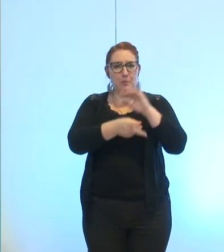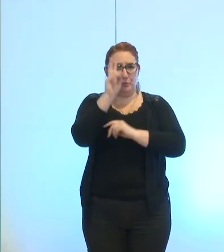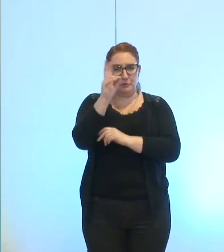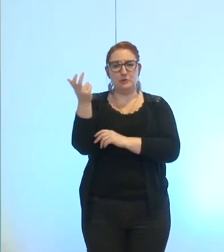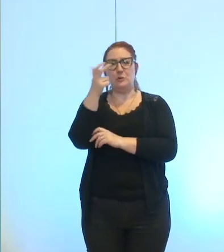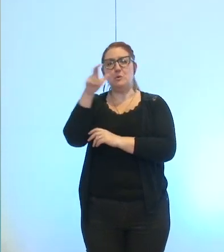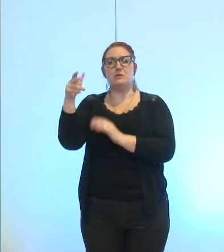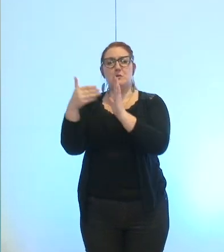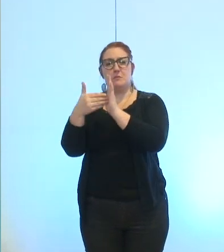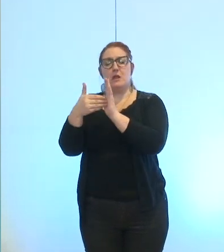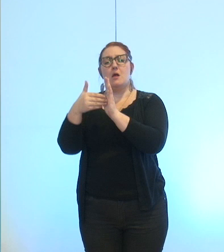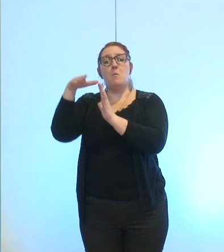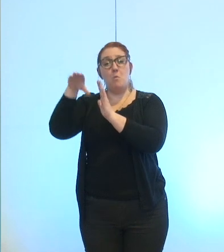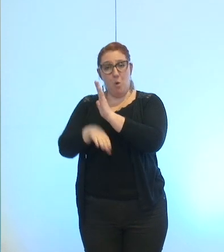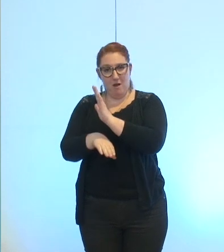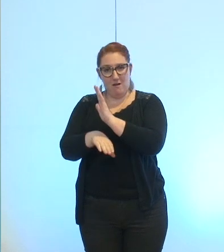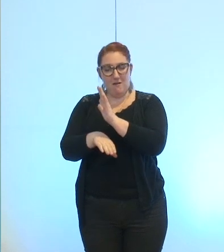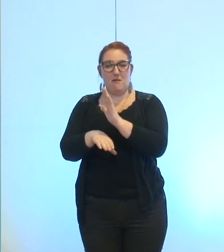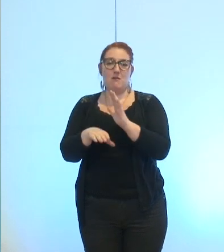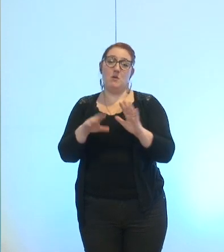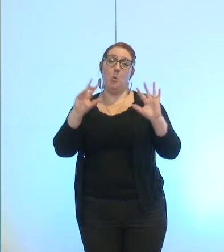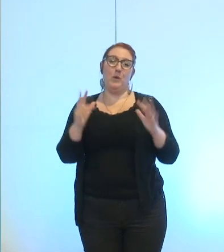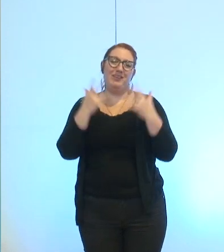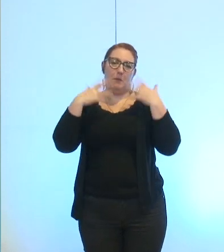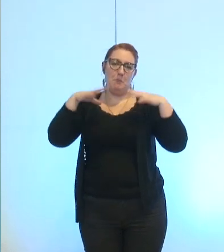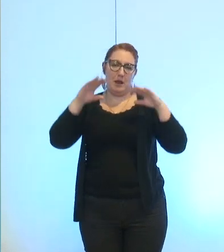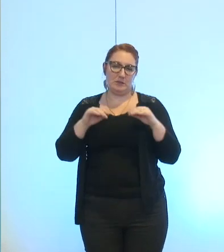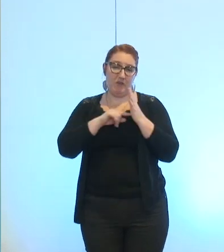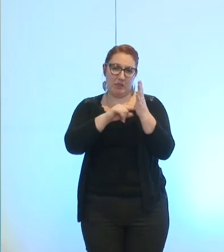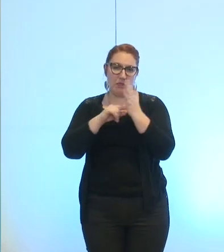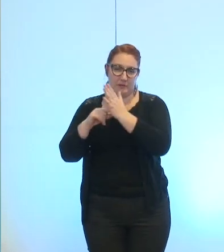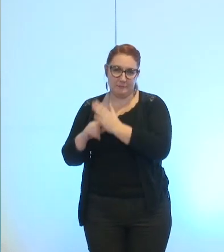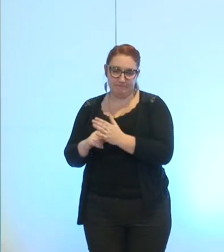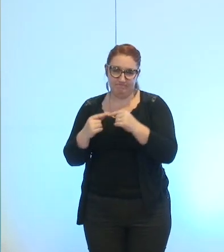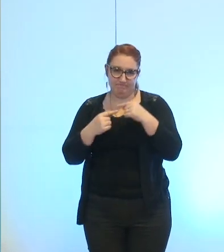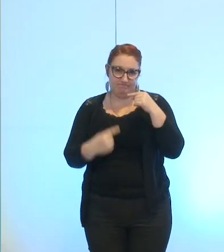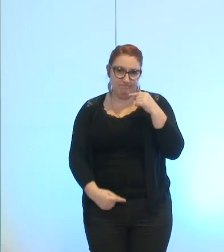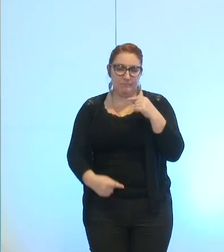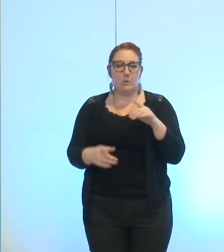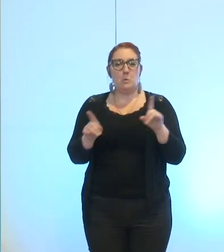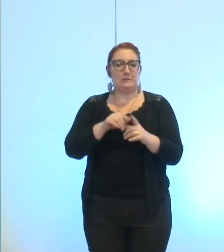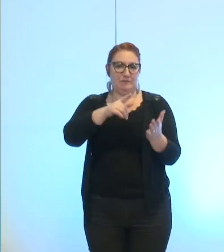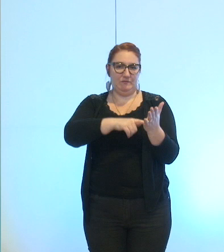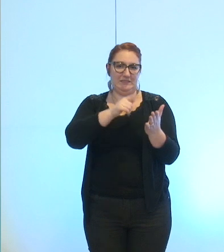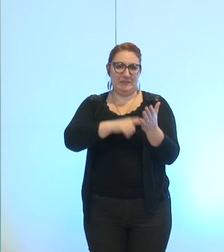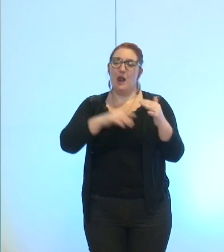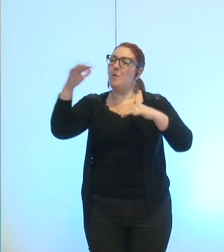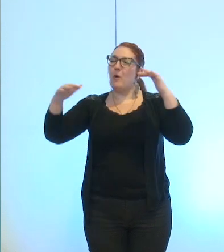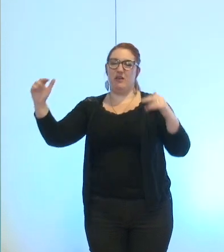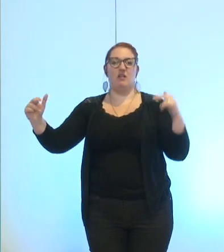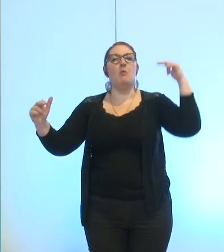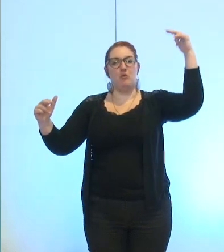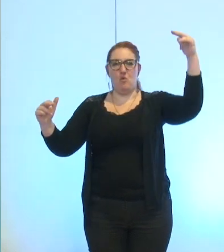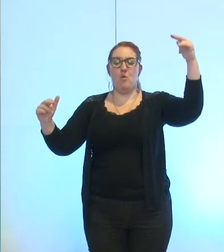300000 habitants une pression fiscale érieur à la moyenne le taux de taxe